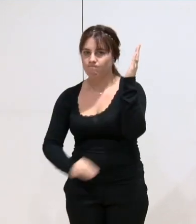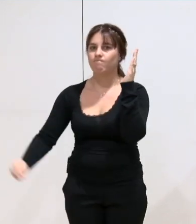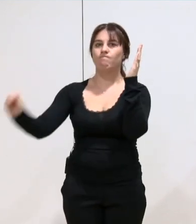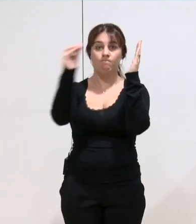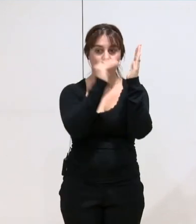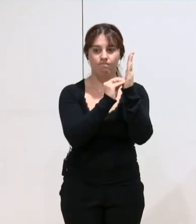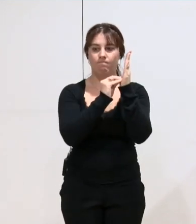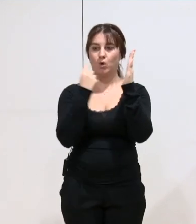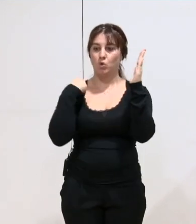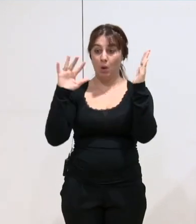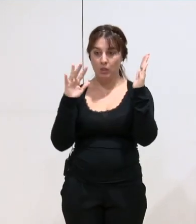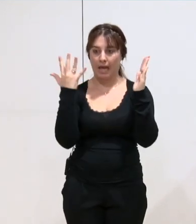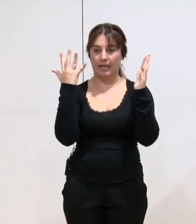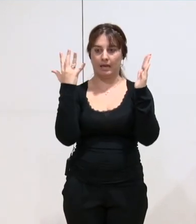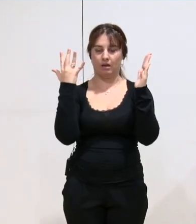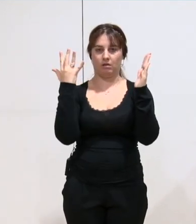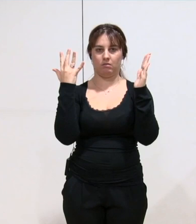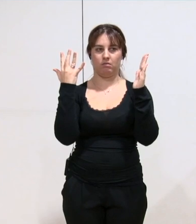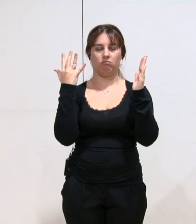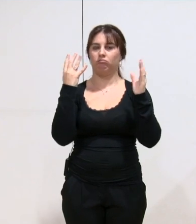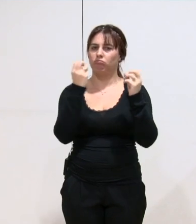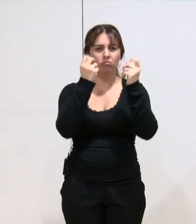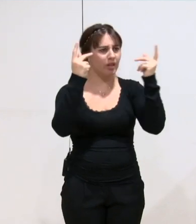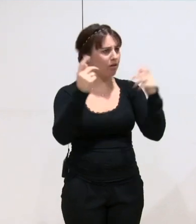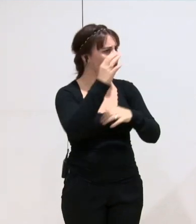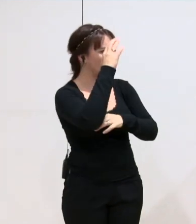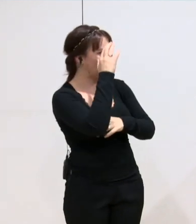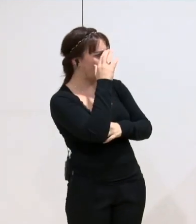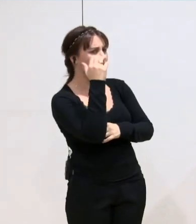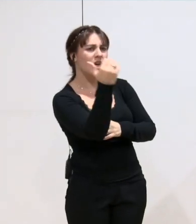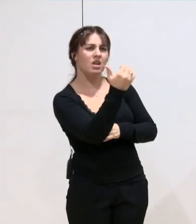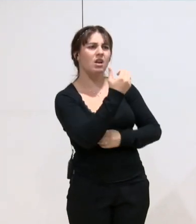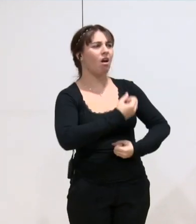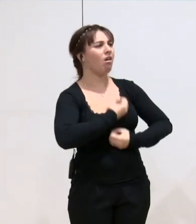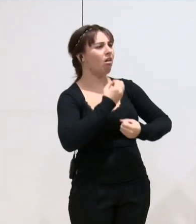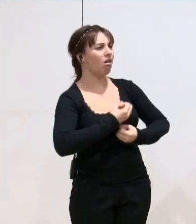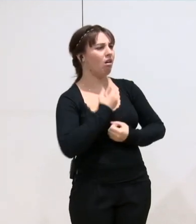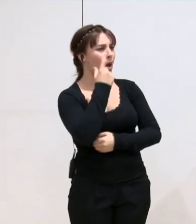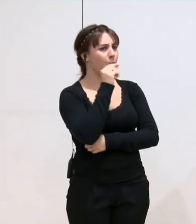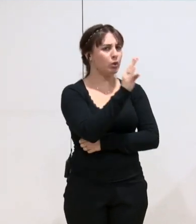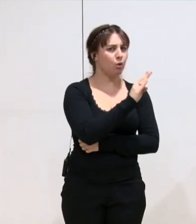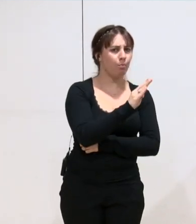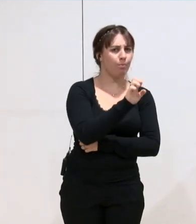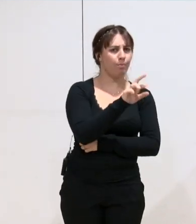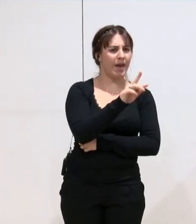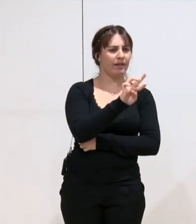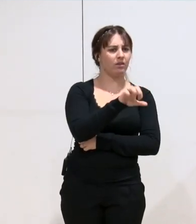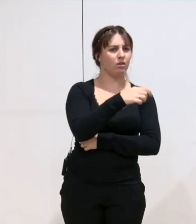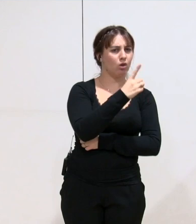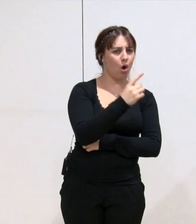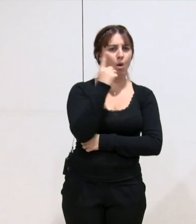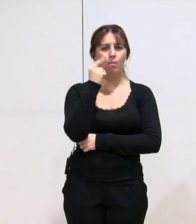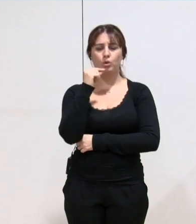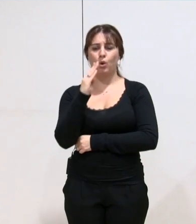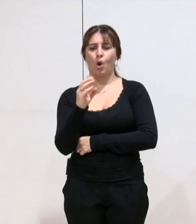Et j'entends et je comprends à travers les interventions de M. Bertrand, de M. Bouzaïen, qu'au fond, il